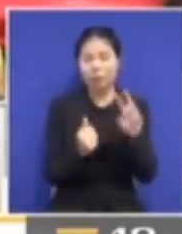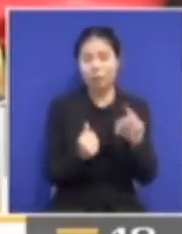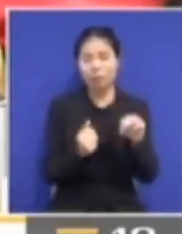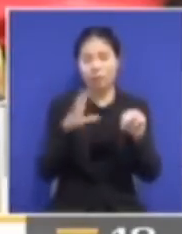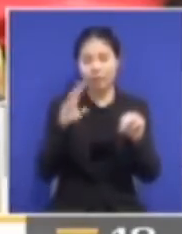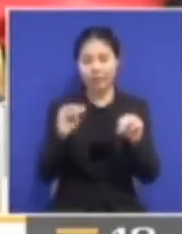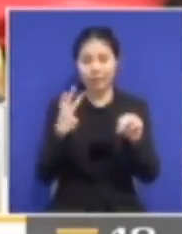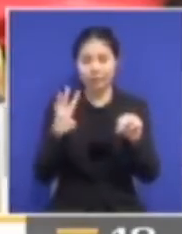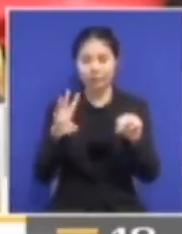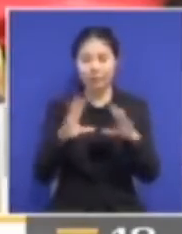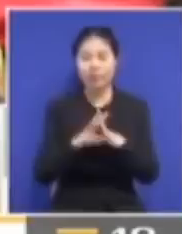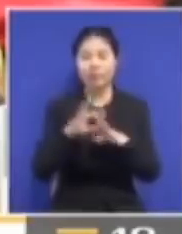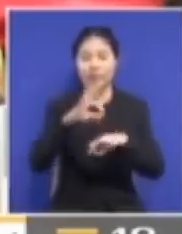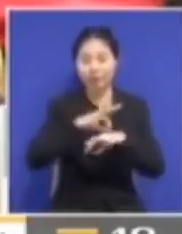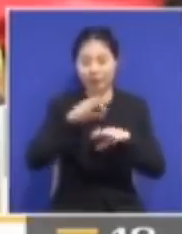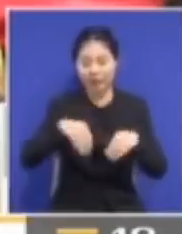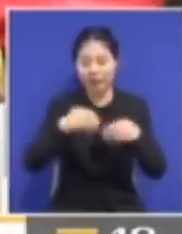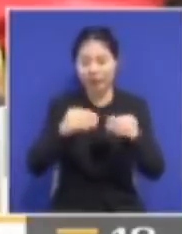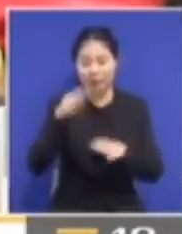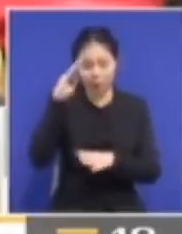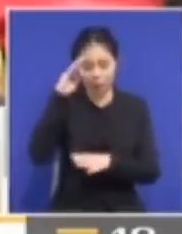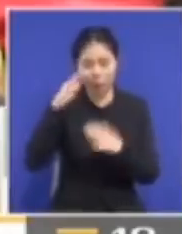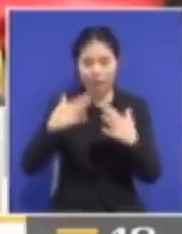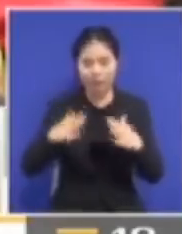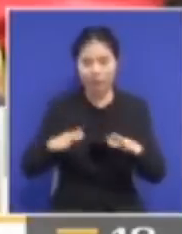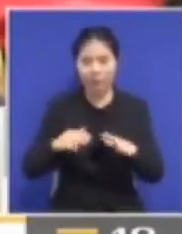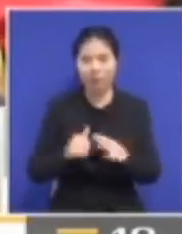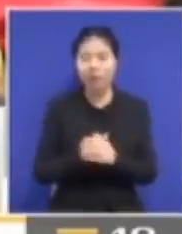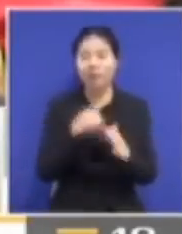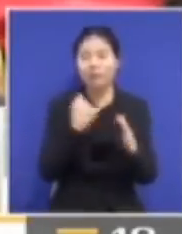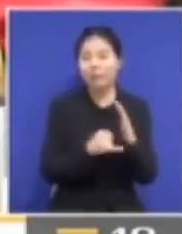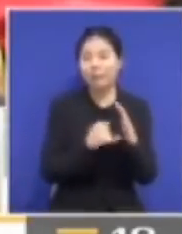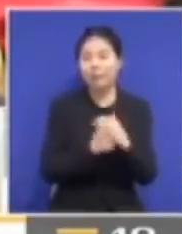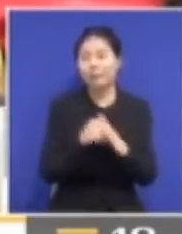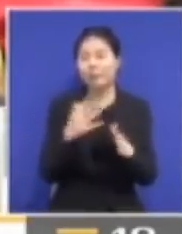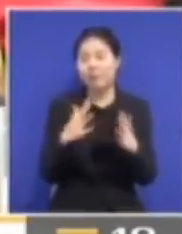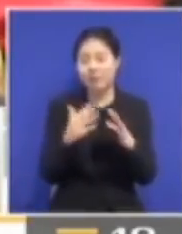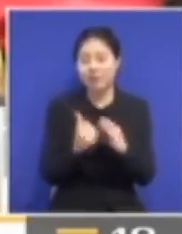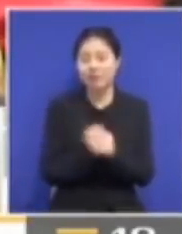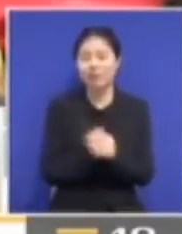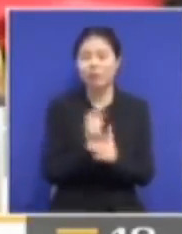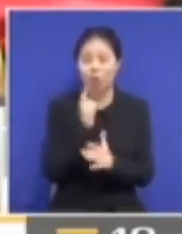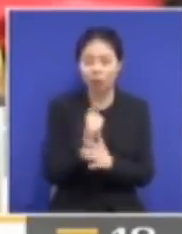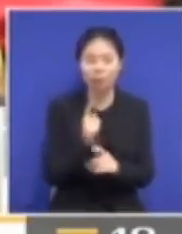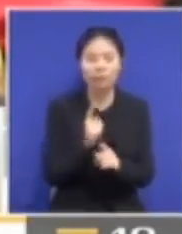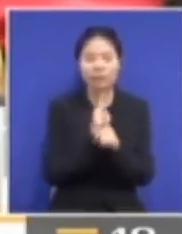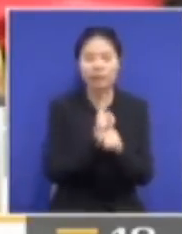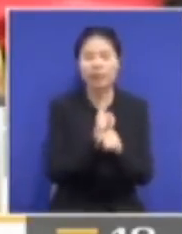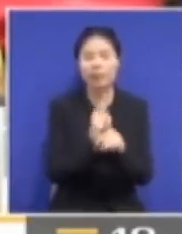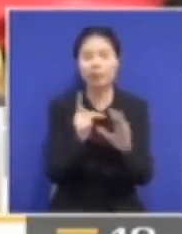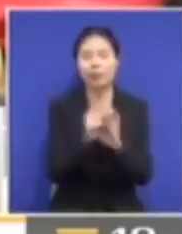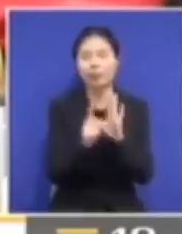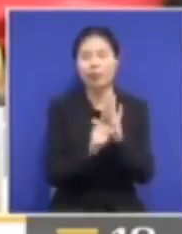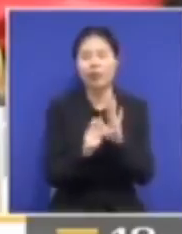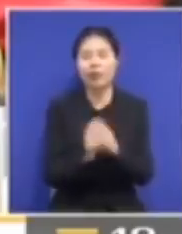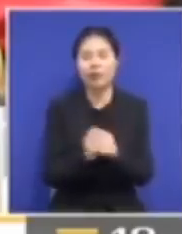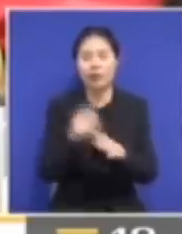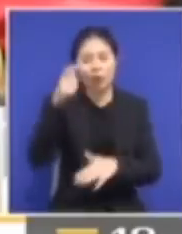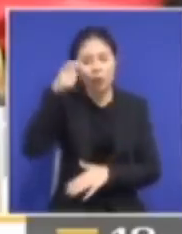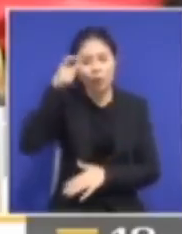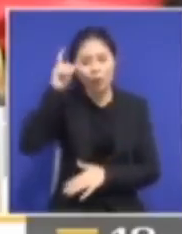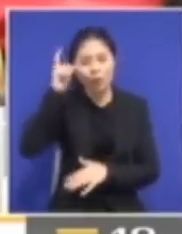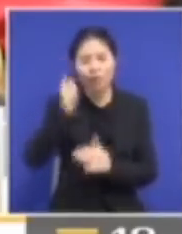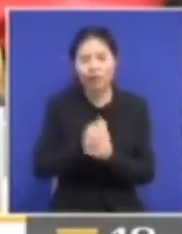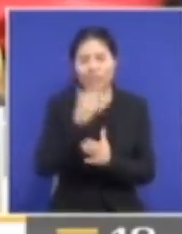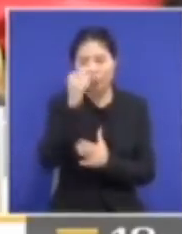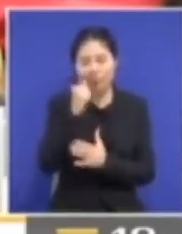ไปแล้วเนี่ยไม่ผิดหรอกนะครับให้ถูกต้องตามกฎหมายผมก็งงๆนะคุณใช้มาตรา44ยังไงนะ